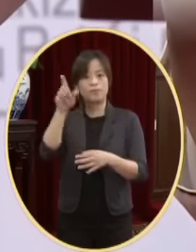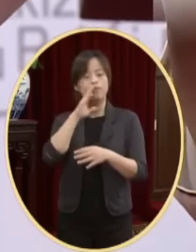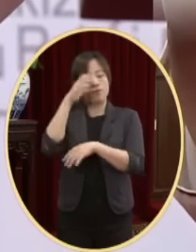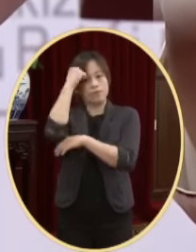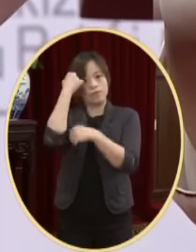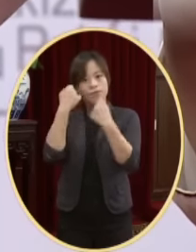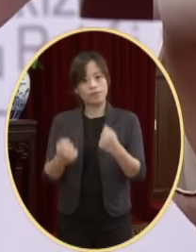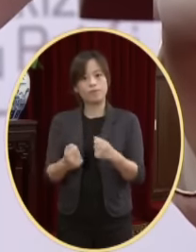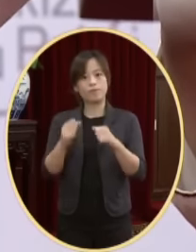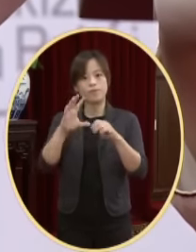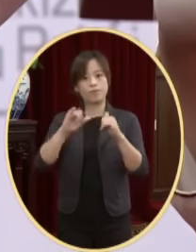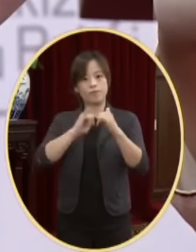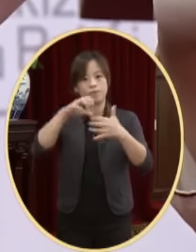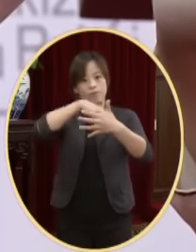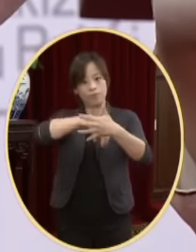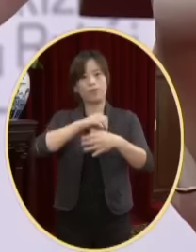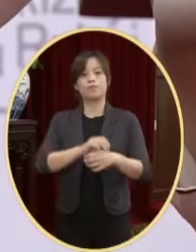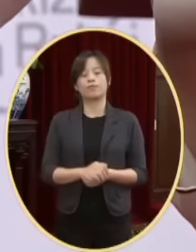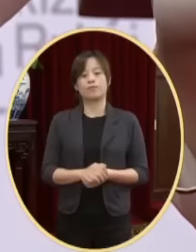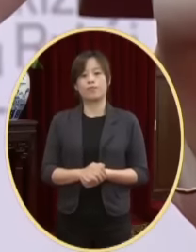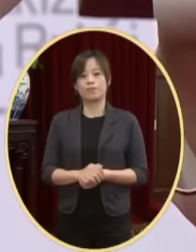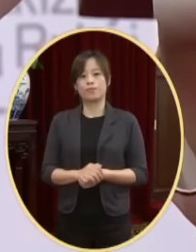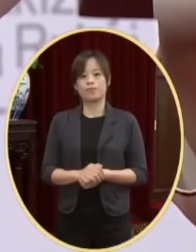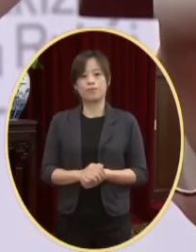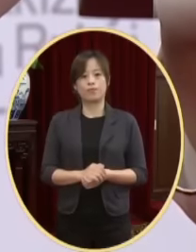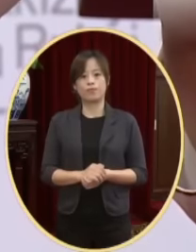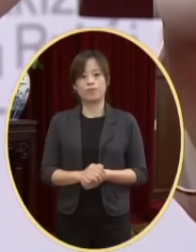在万民之内的主。